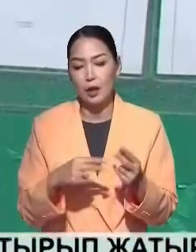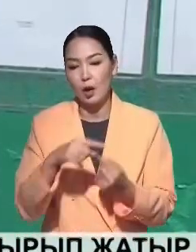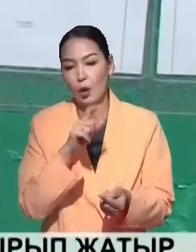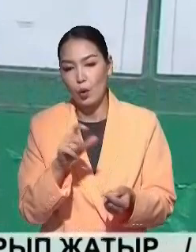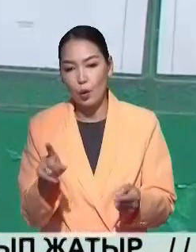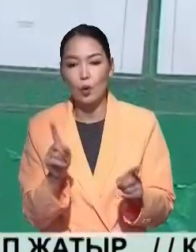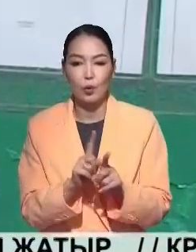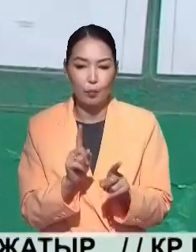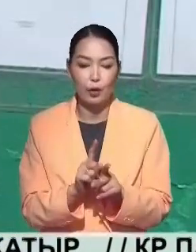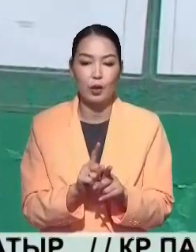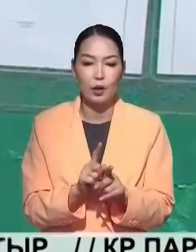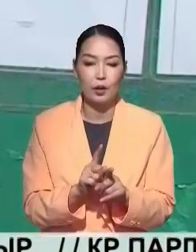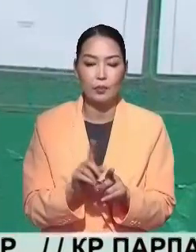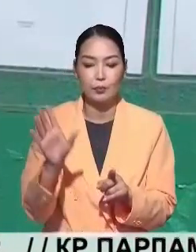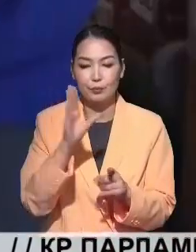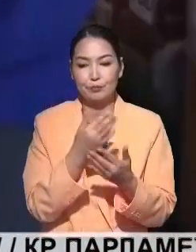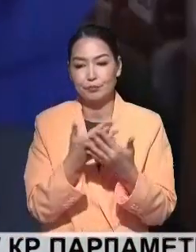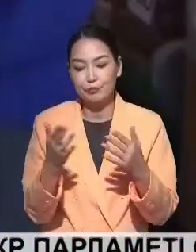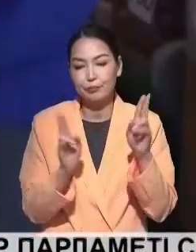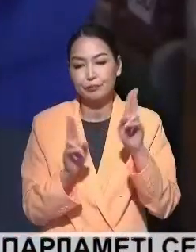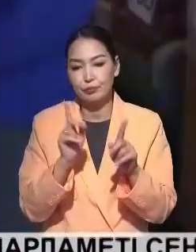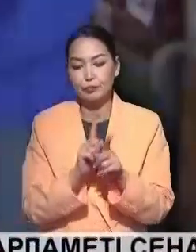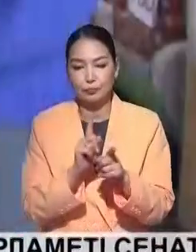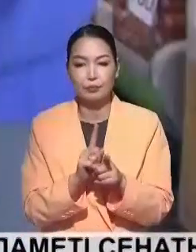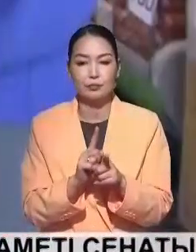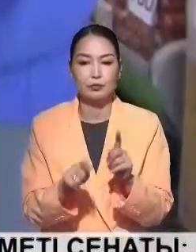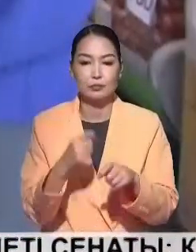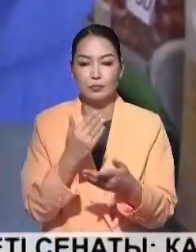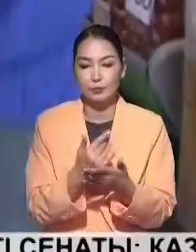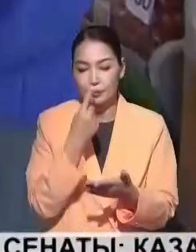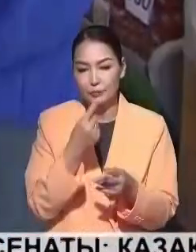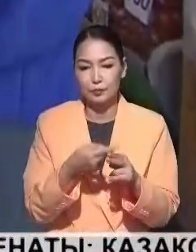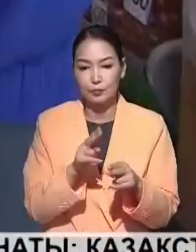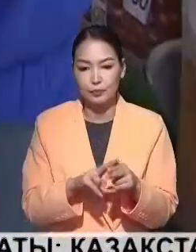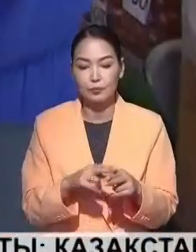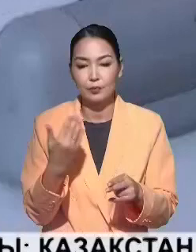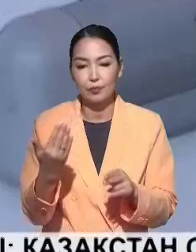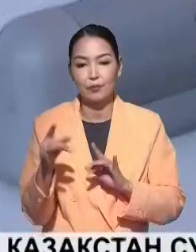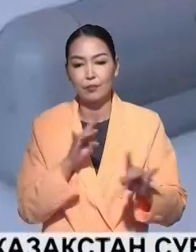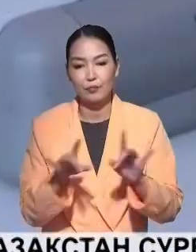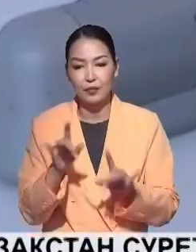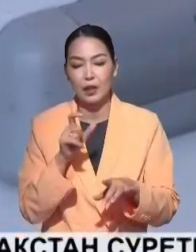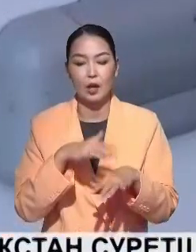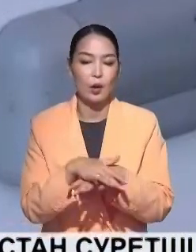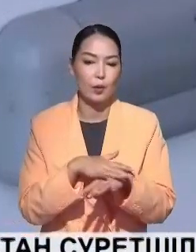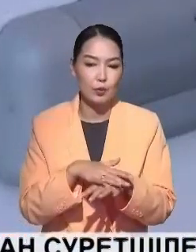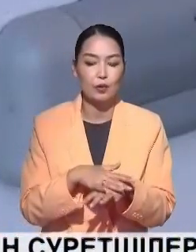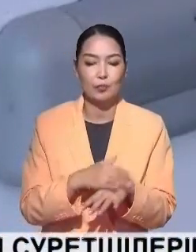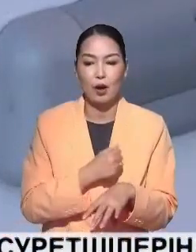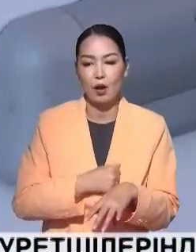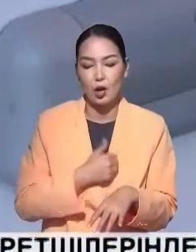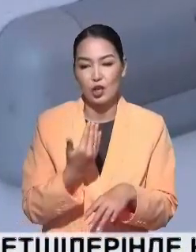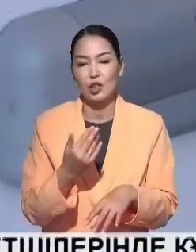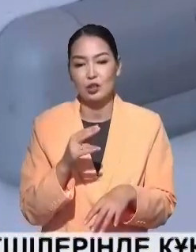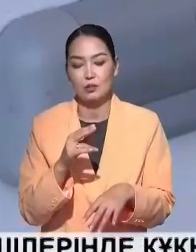хайп қуып кеде тым ерсі қылықтарға да жол беріп жатады. Жақында ғана тоқалға чемодан ал деген жарнама халық арасында наразылық тудырып,